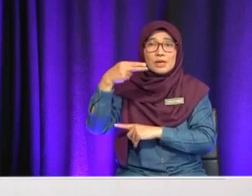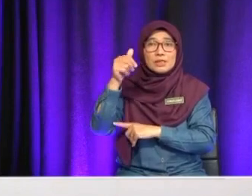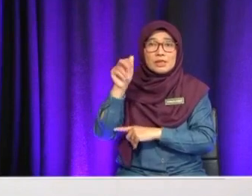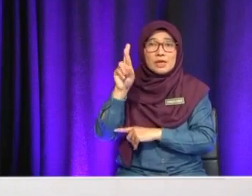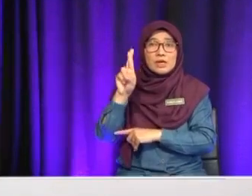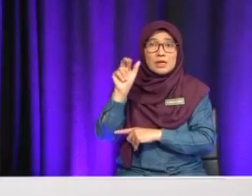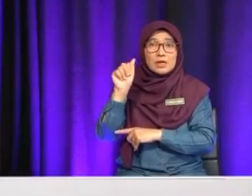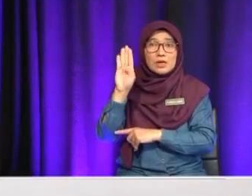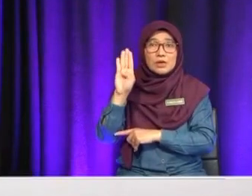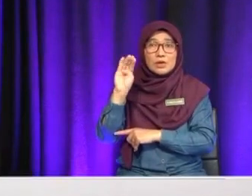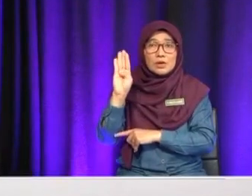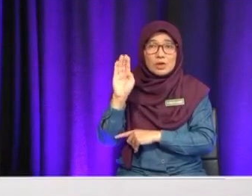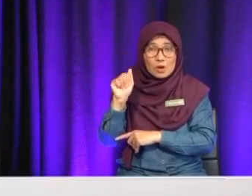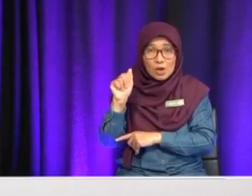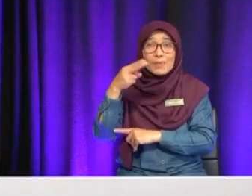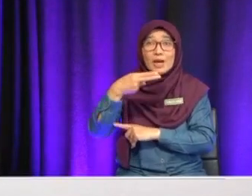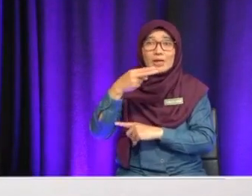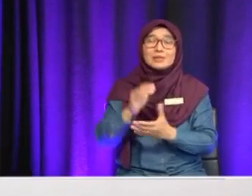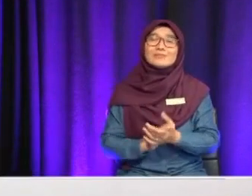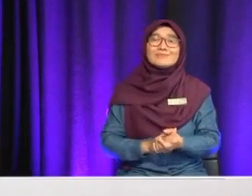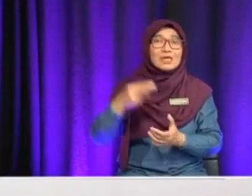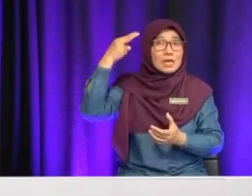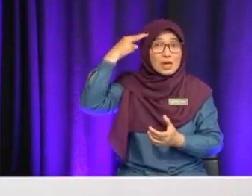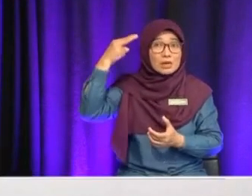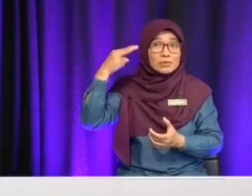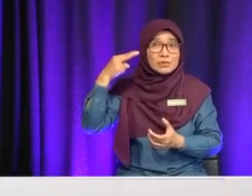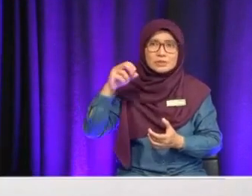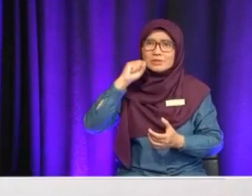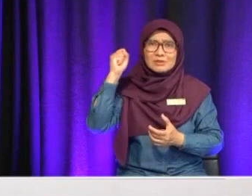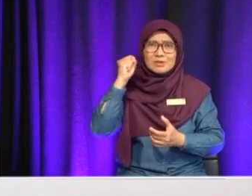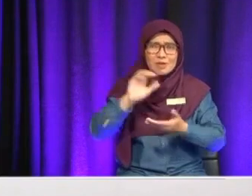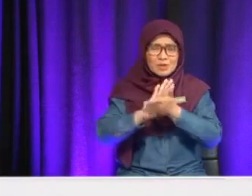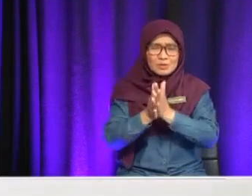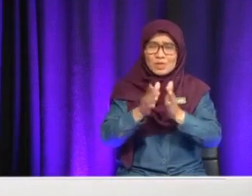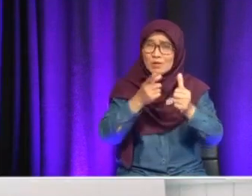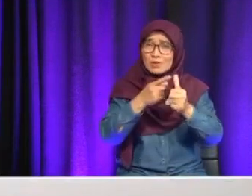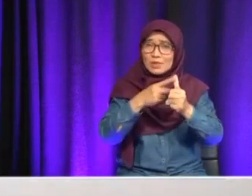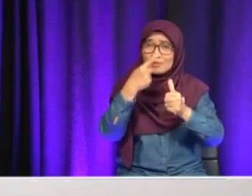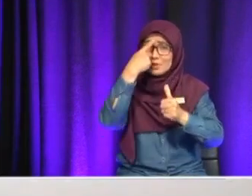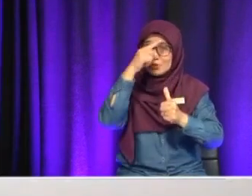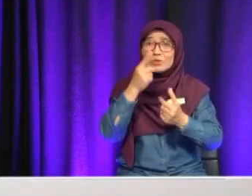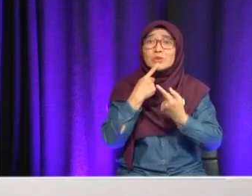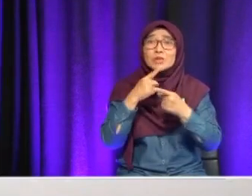Hafiz. Selalu jadi yang pertama Hafiz ni. Baguslah Hafiz. Okey Hafiz, dipersilakan untuk menjawab.